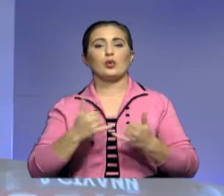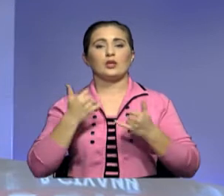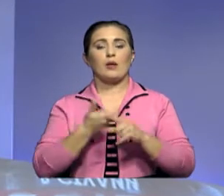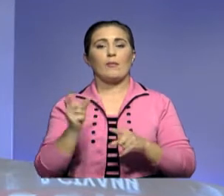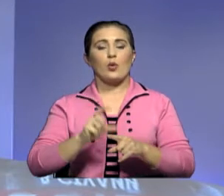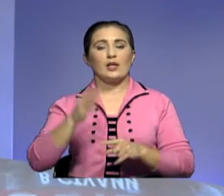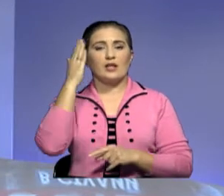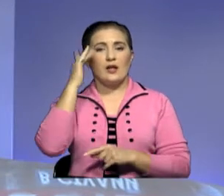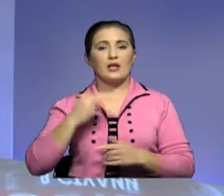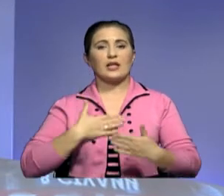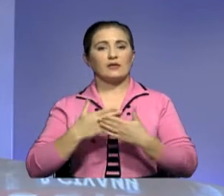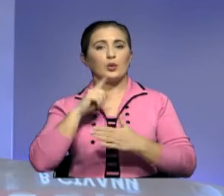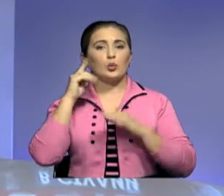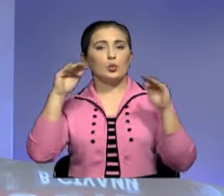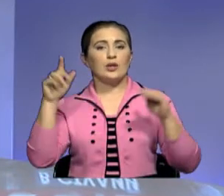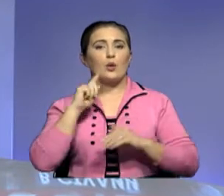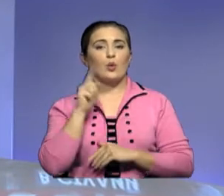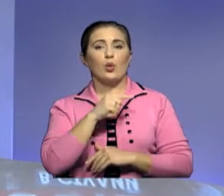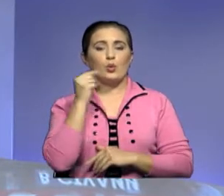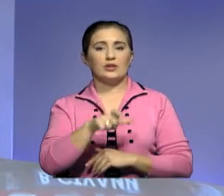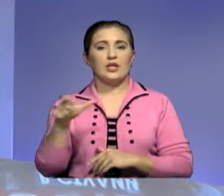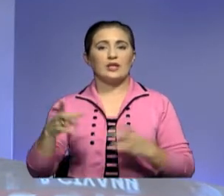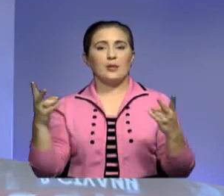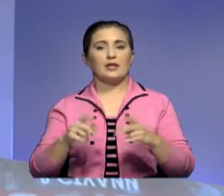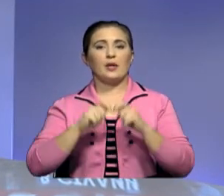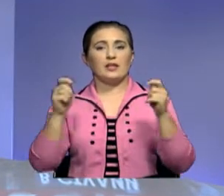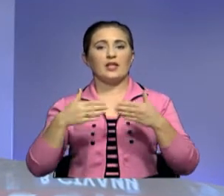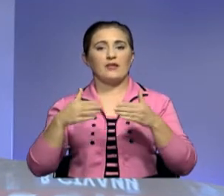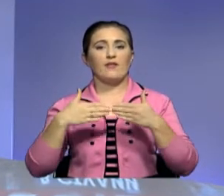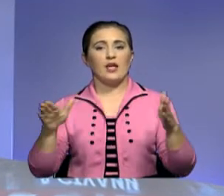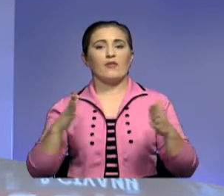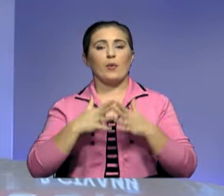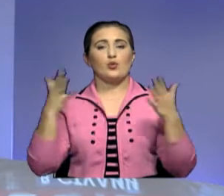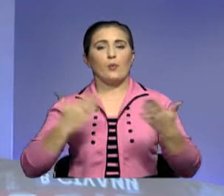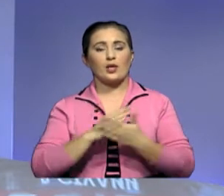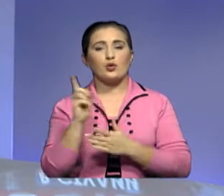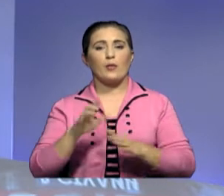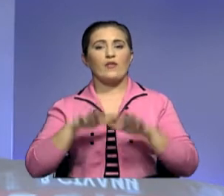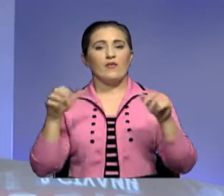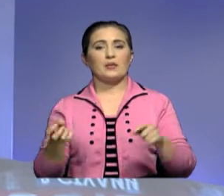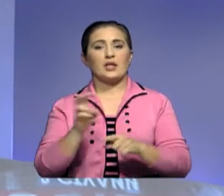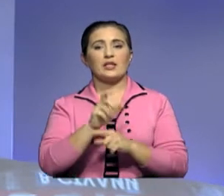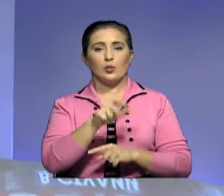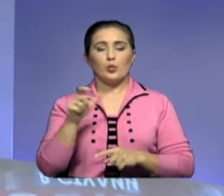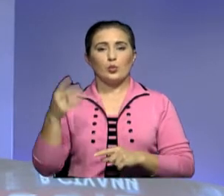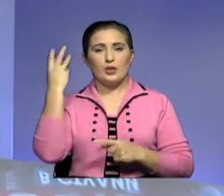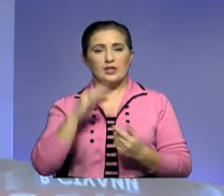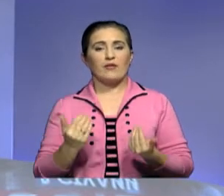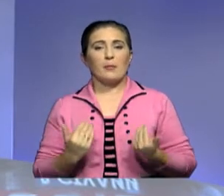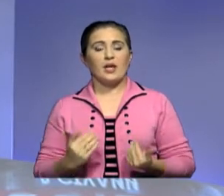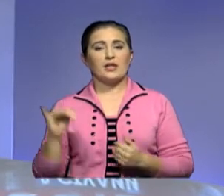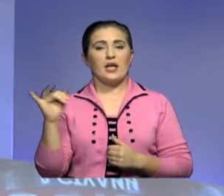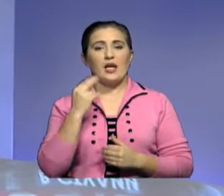талантливых и активных юных россиян необходимо открыть двери большую политику чтобы во власть приходили люди современные и